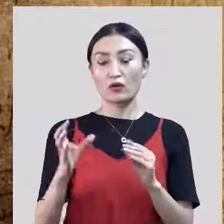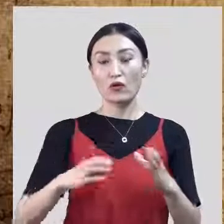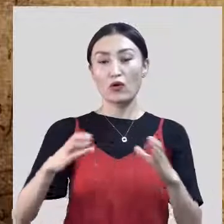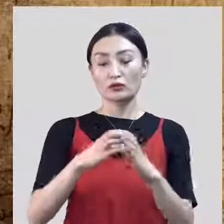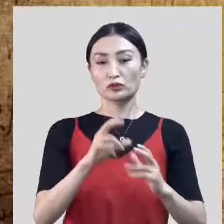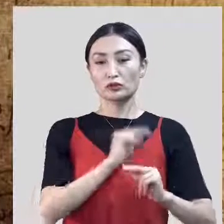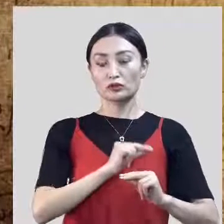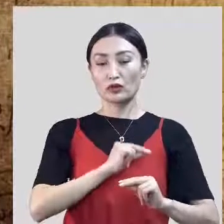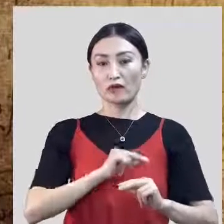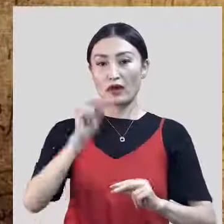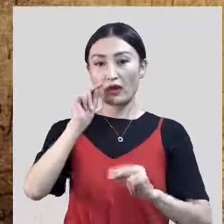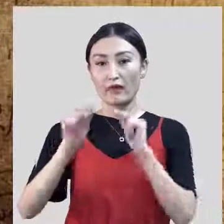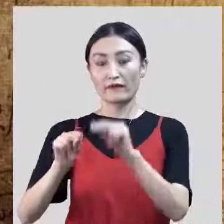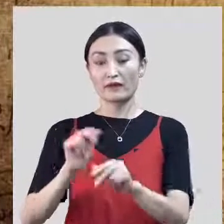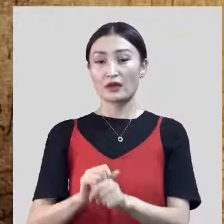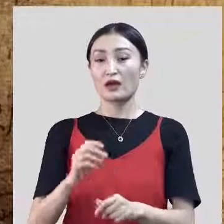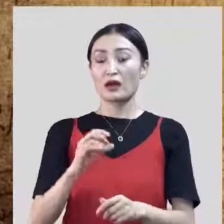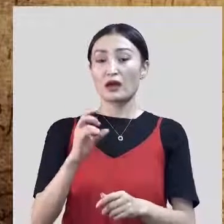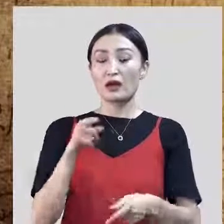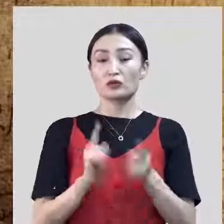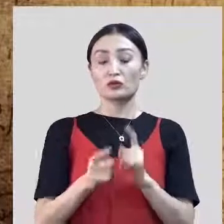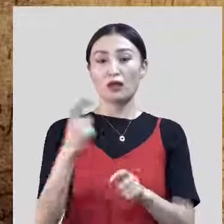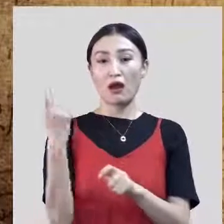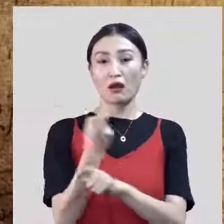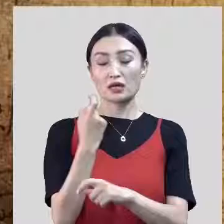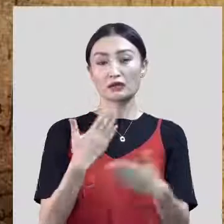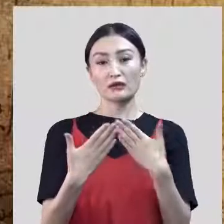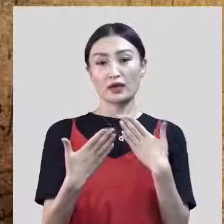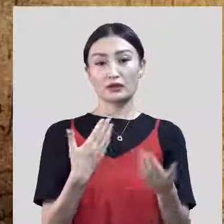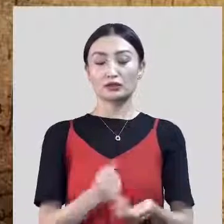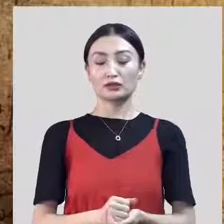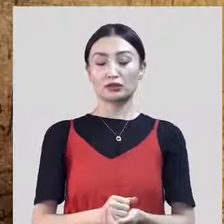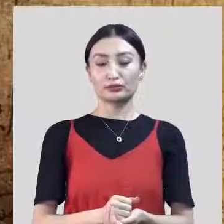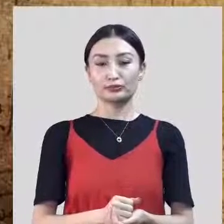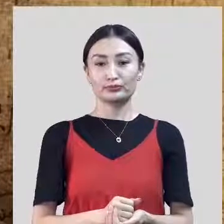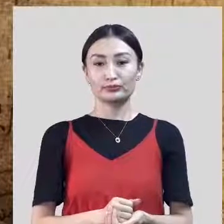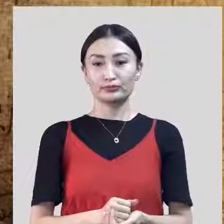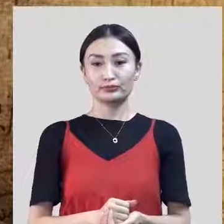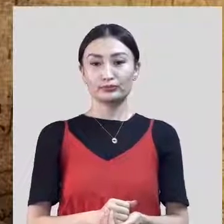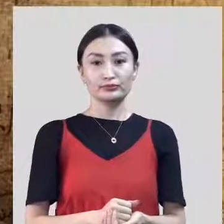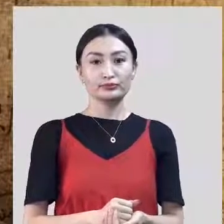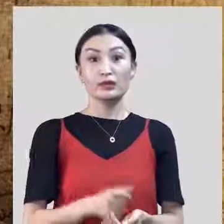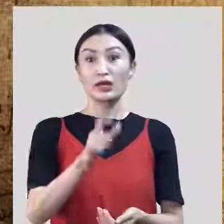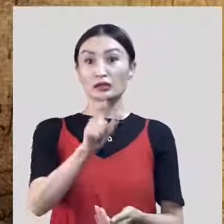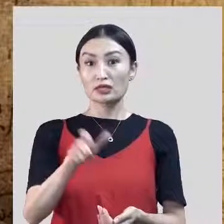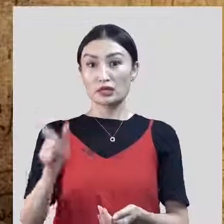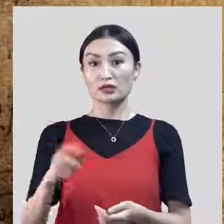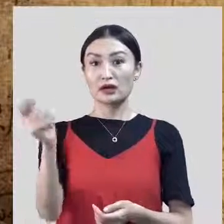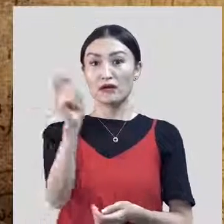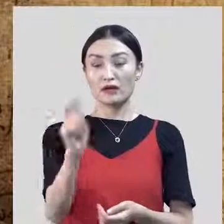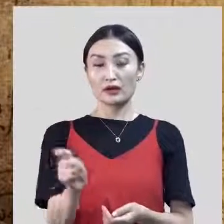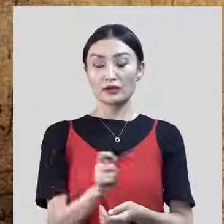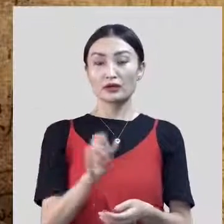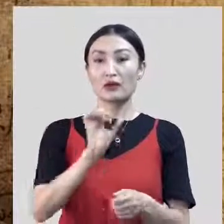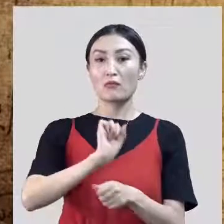повинность натурализация хозяйственных отношений в гражданской войне